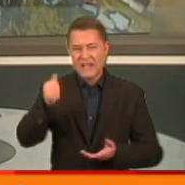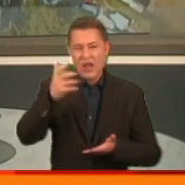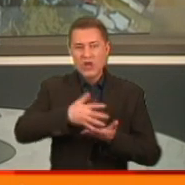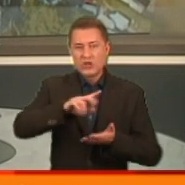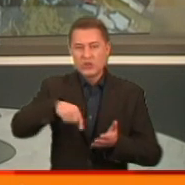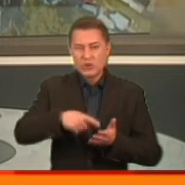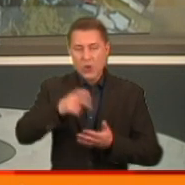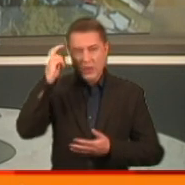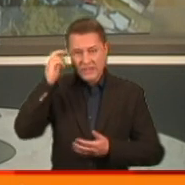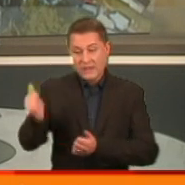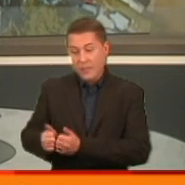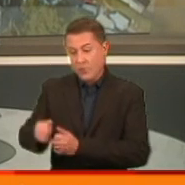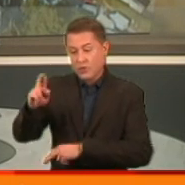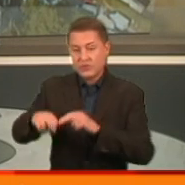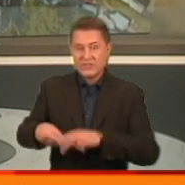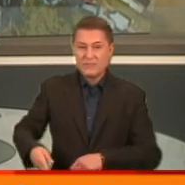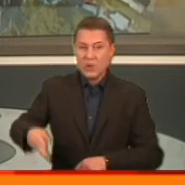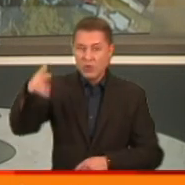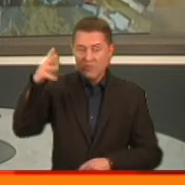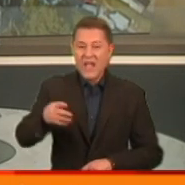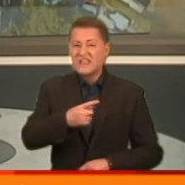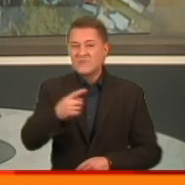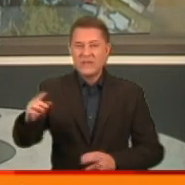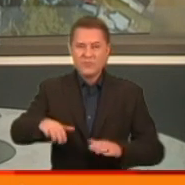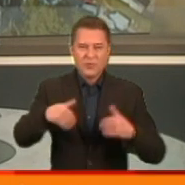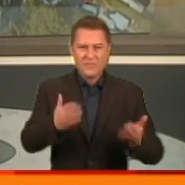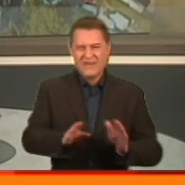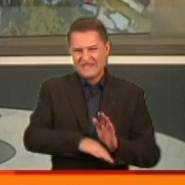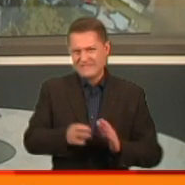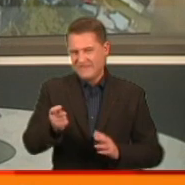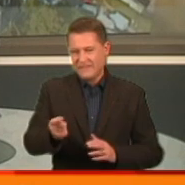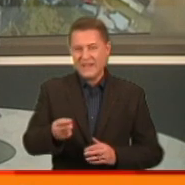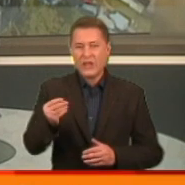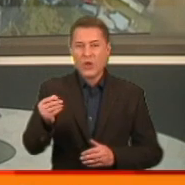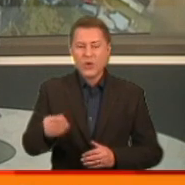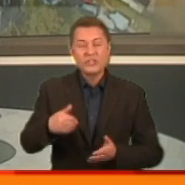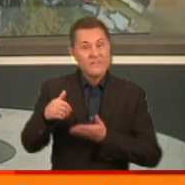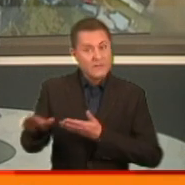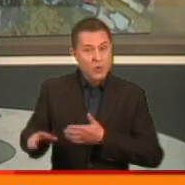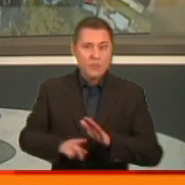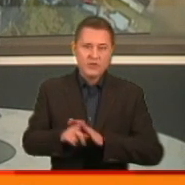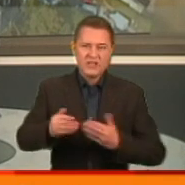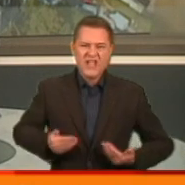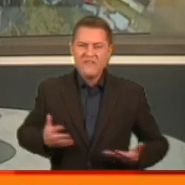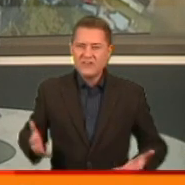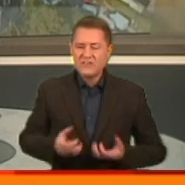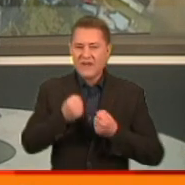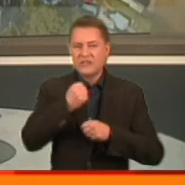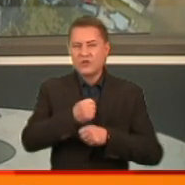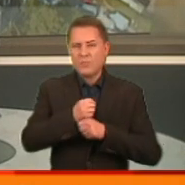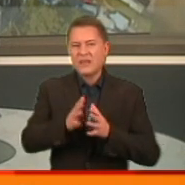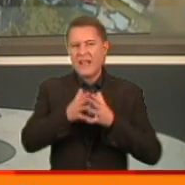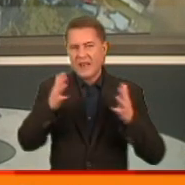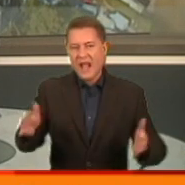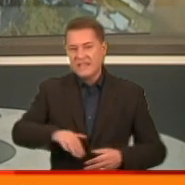з'явився забудовник. Спершу сім'ї пропонували невеликі гроші, а коли вона відмовилася, почали виживати. Зробили